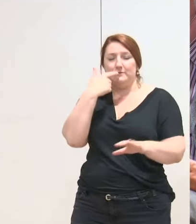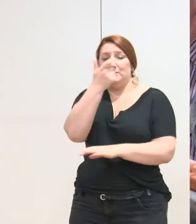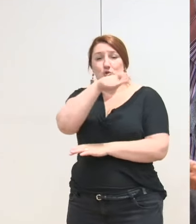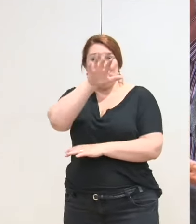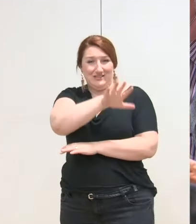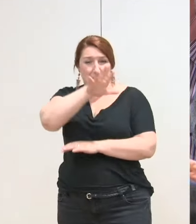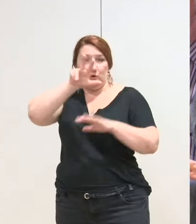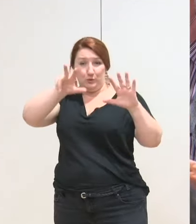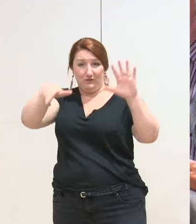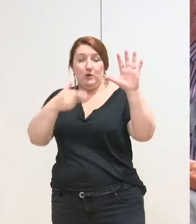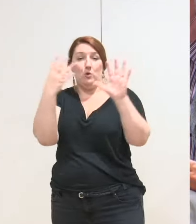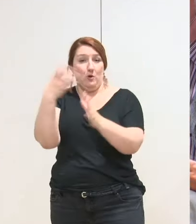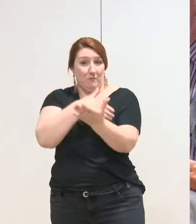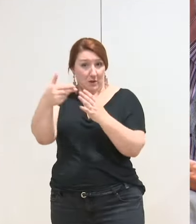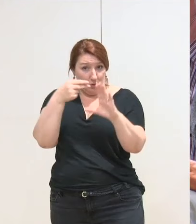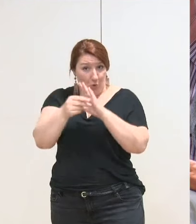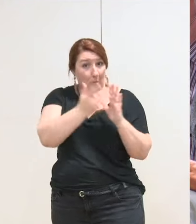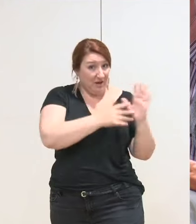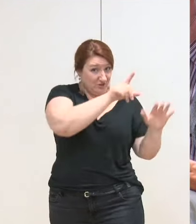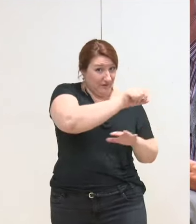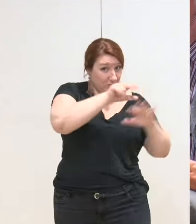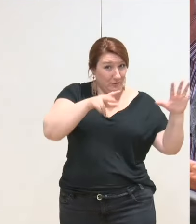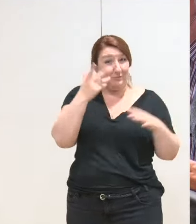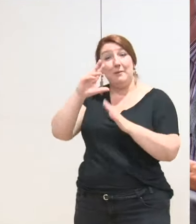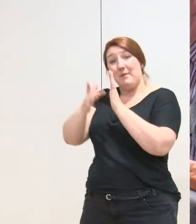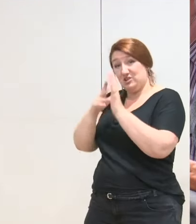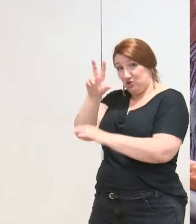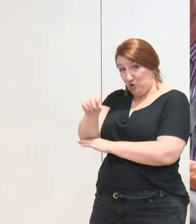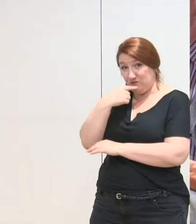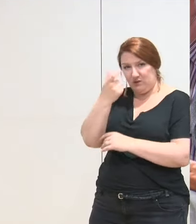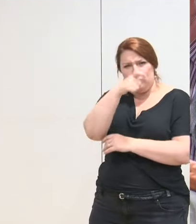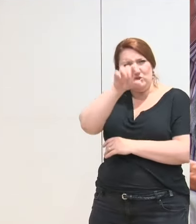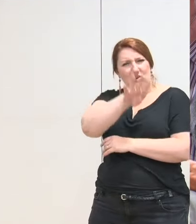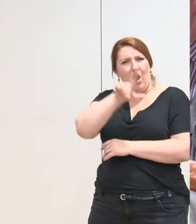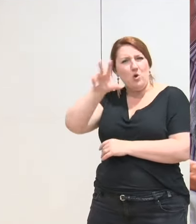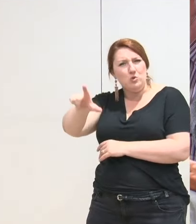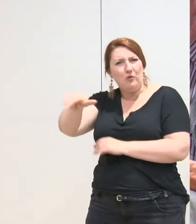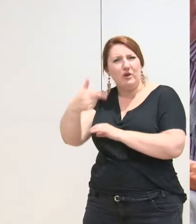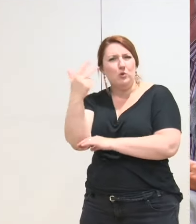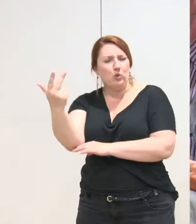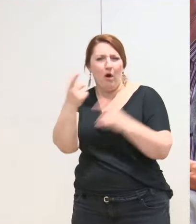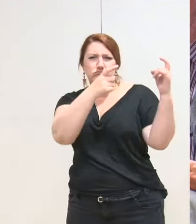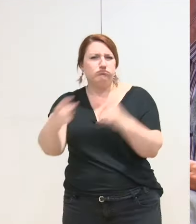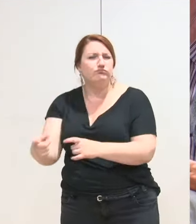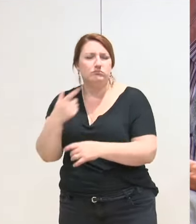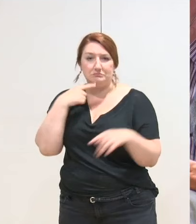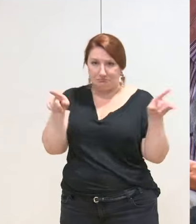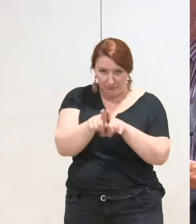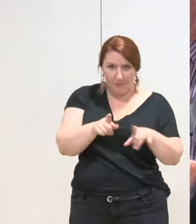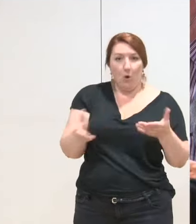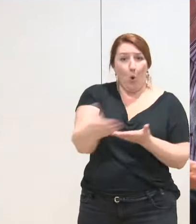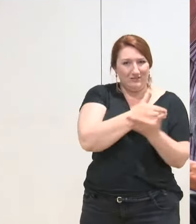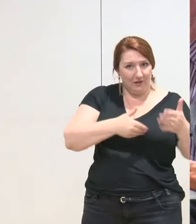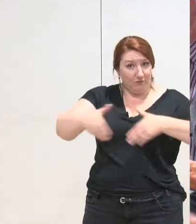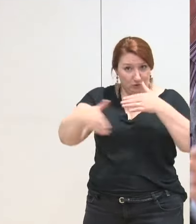million d'euros dans le tableau page 28 mais page 30 on tombe à 249,3 même chose pour les recettes de fonctionnement